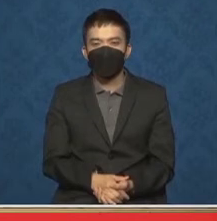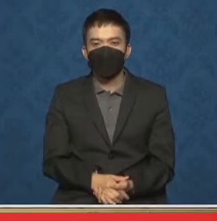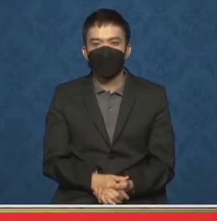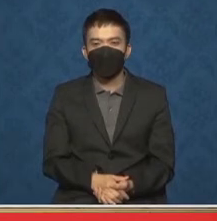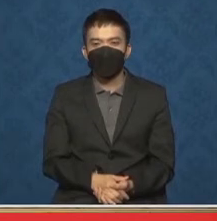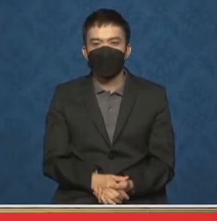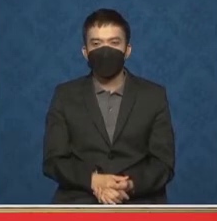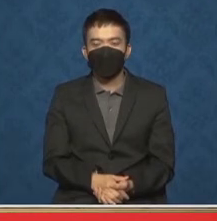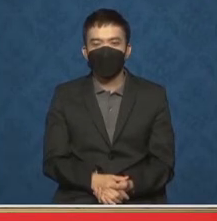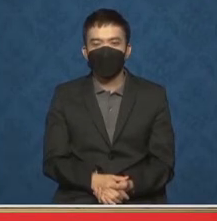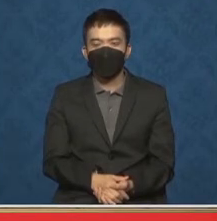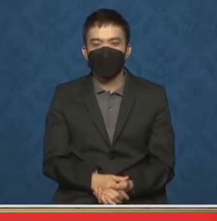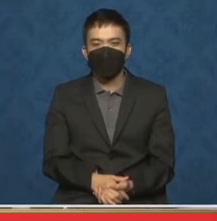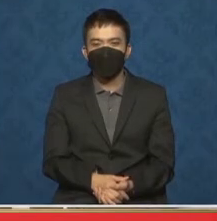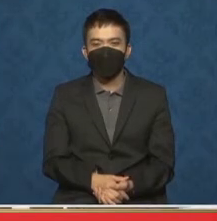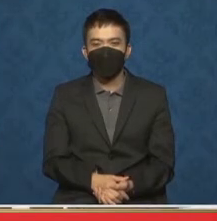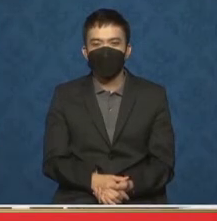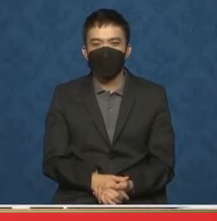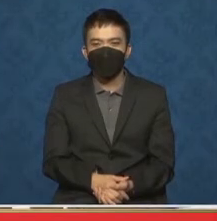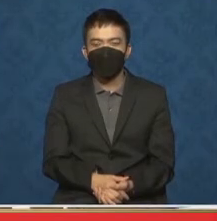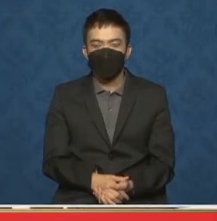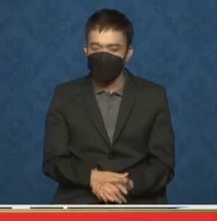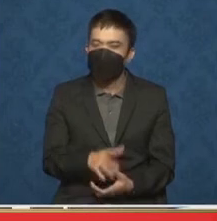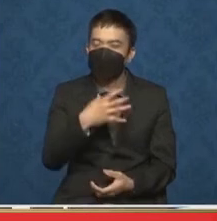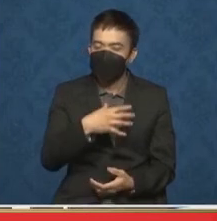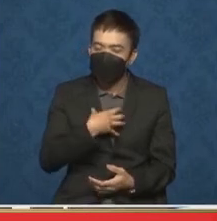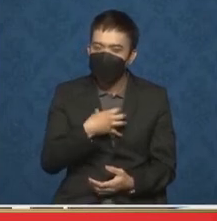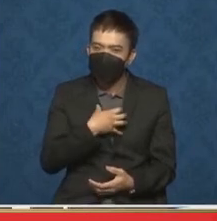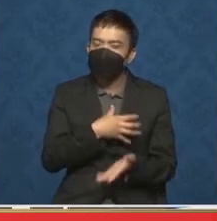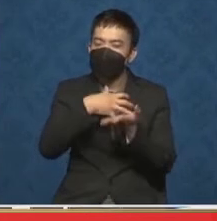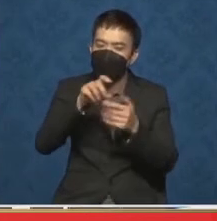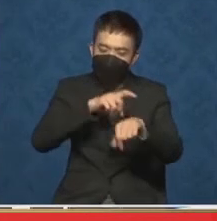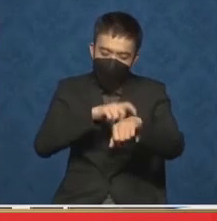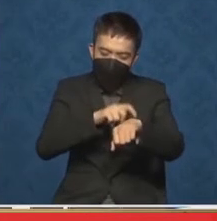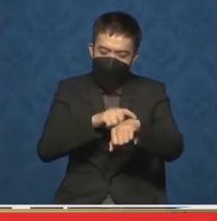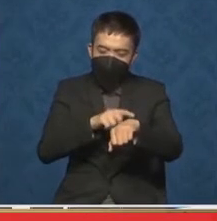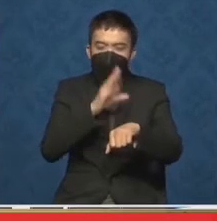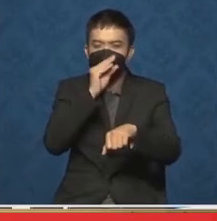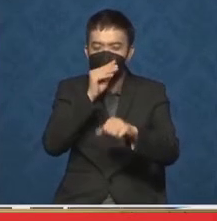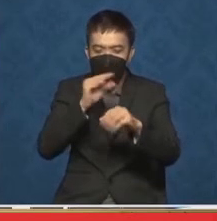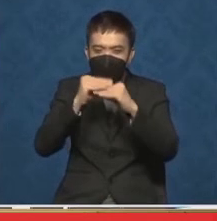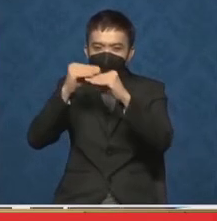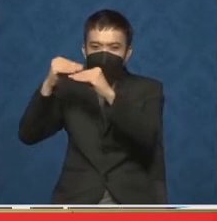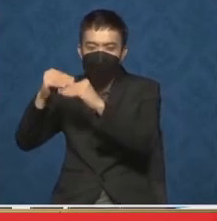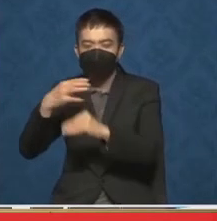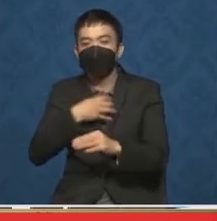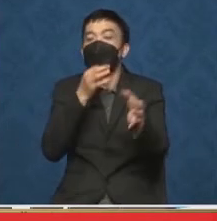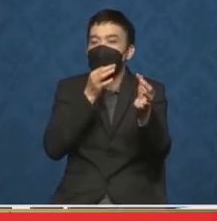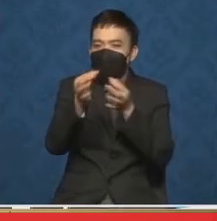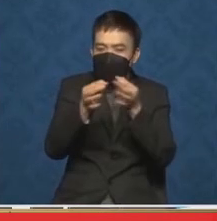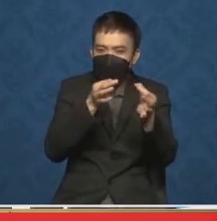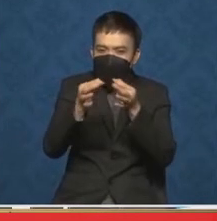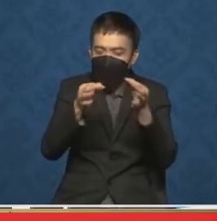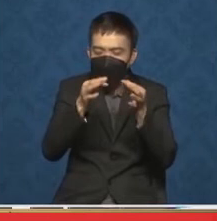ผมอยากมเวลากัท่านมันานจรๆ เขให้เกิดคามเข้ใจทิด้านการฐัพเทศ ว่าไม่มีอะไรที่แปซโุต